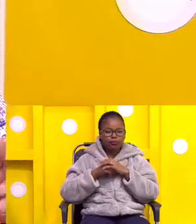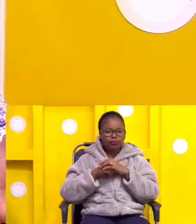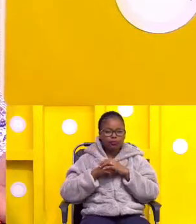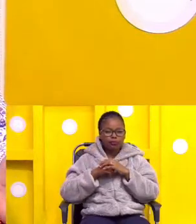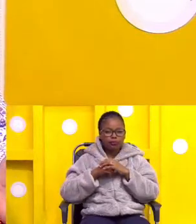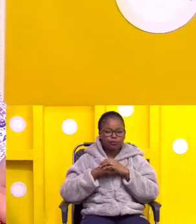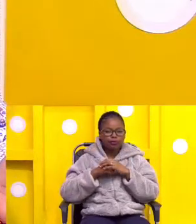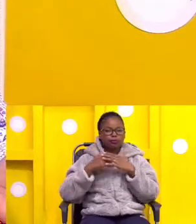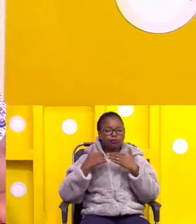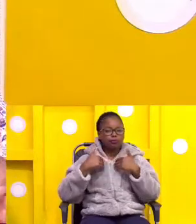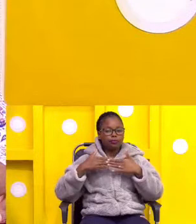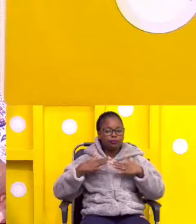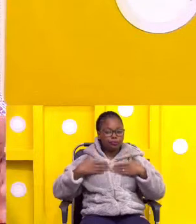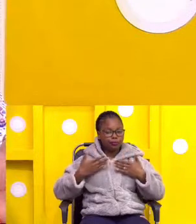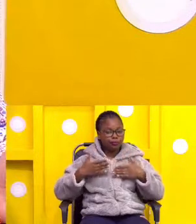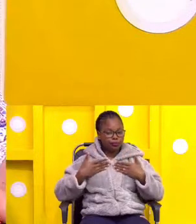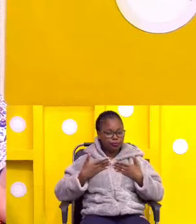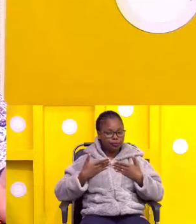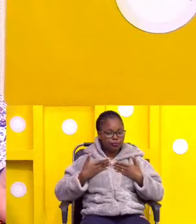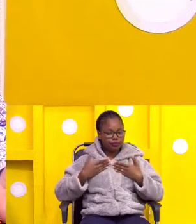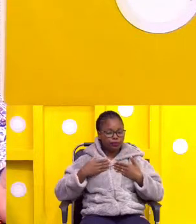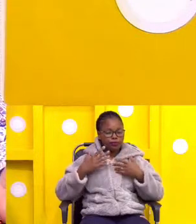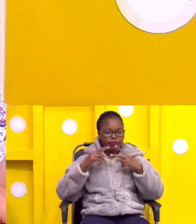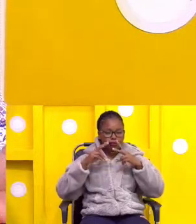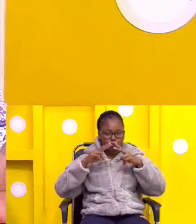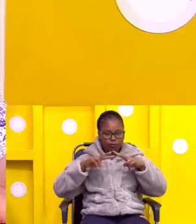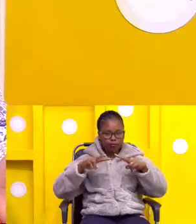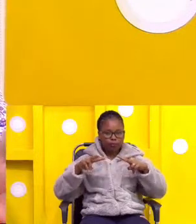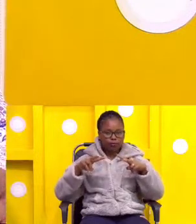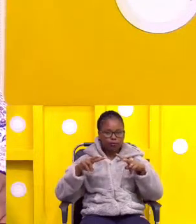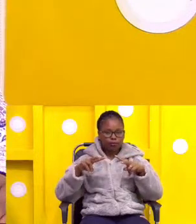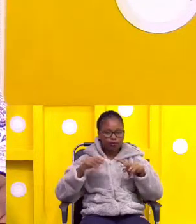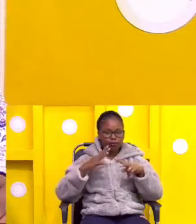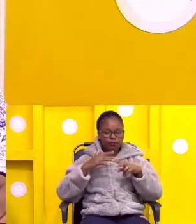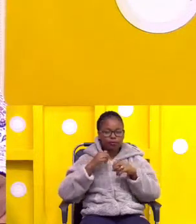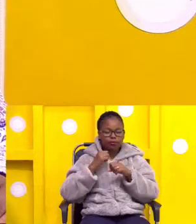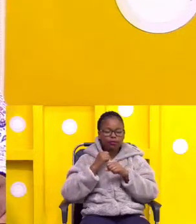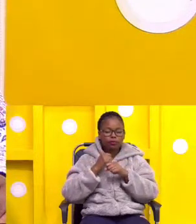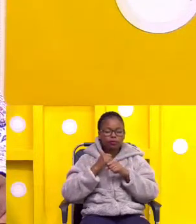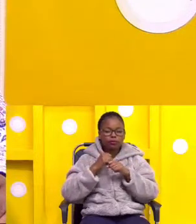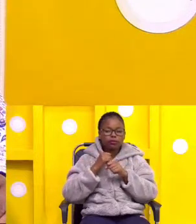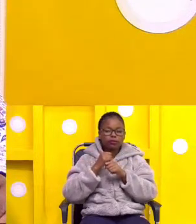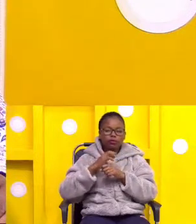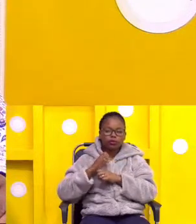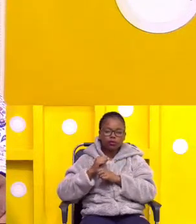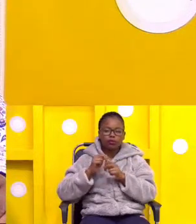Akora wana gikeno, akora wana dhayo, naga korona wiho keku mwike.